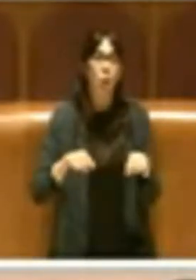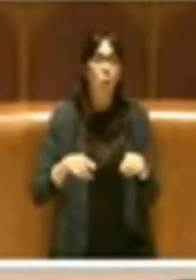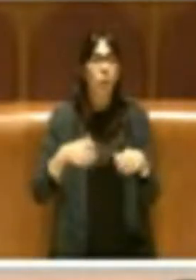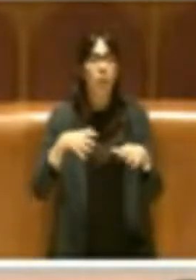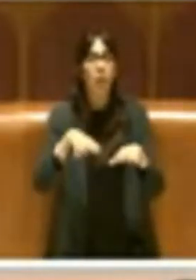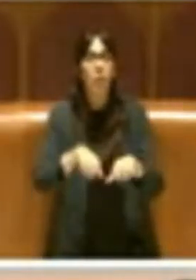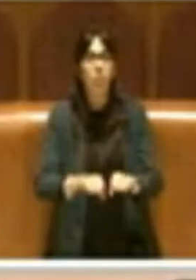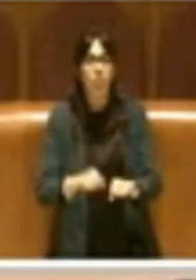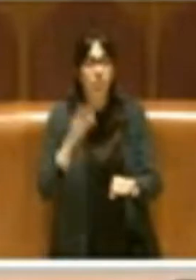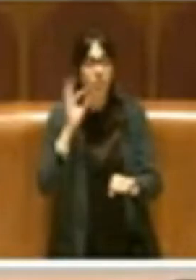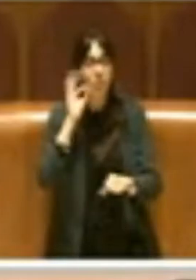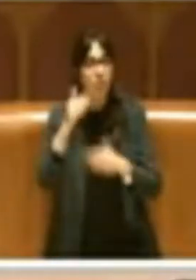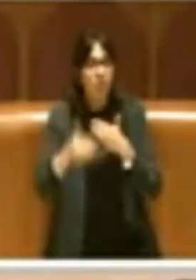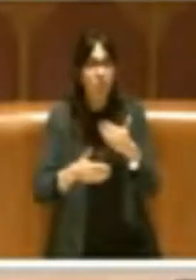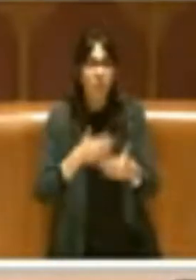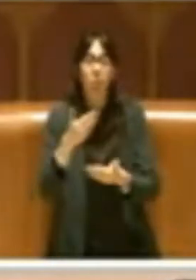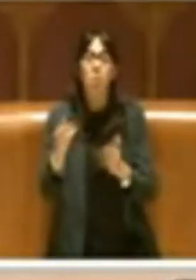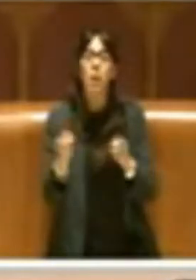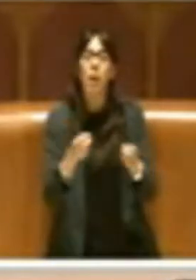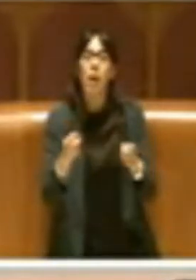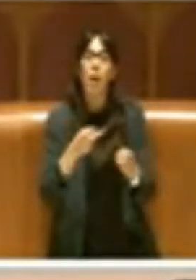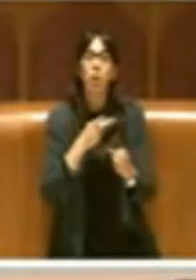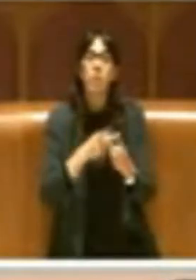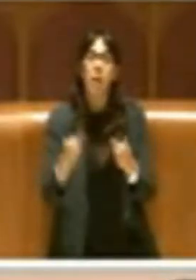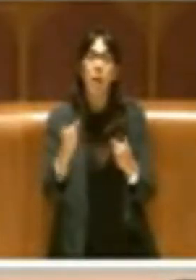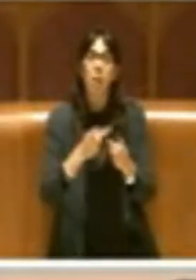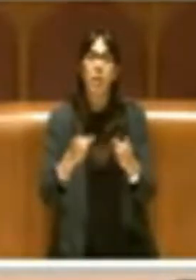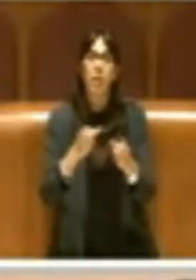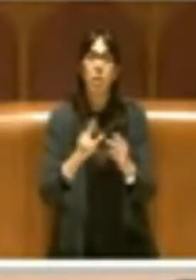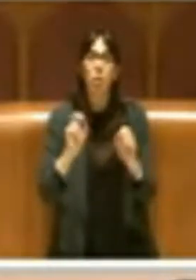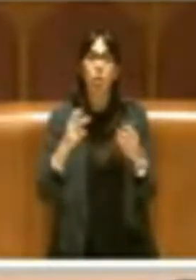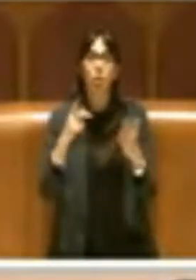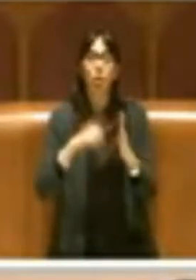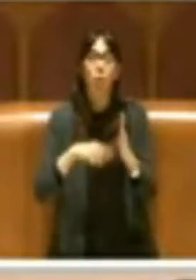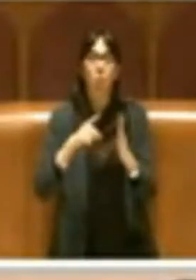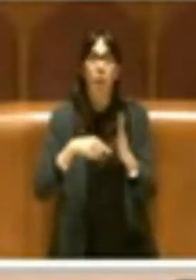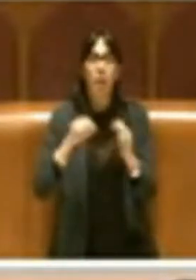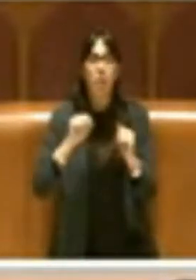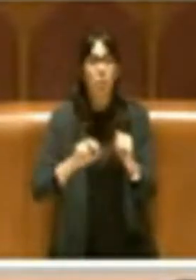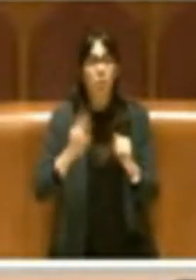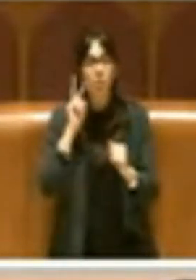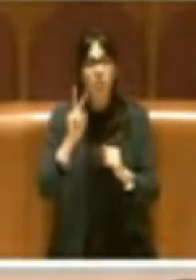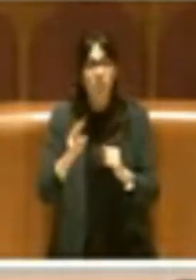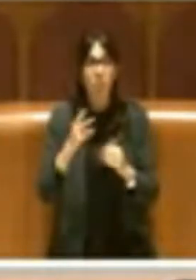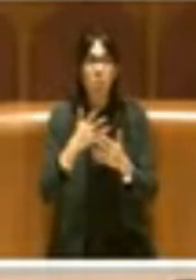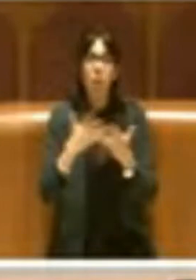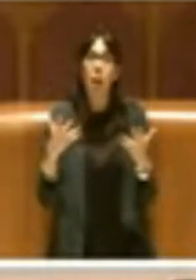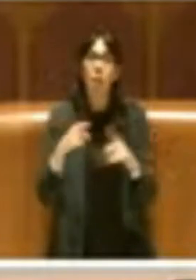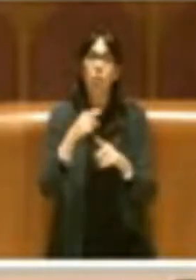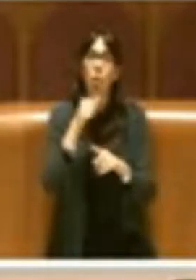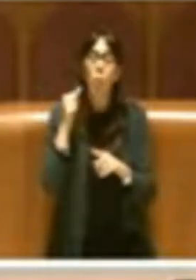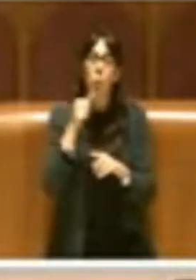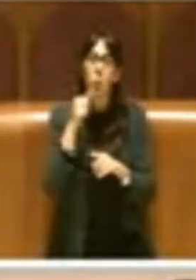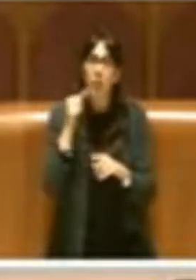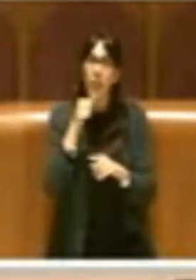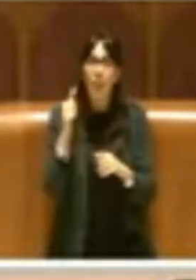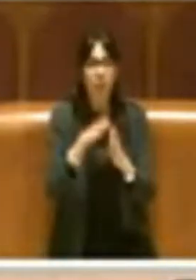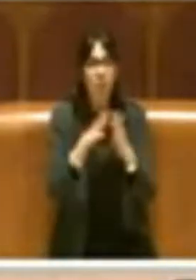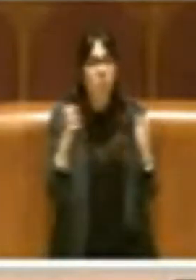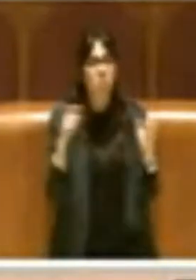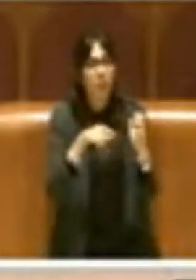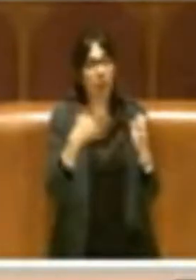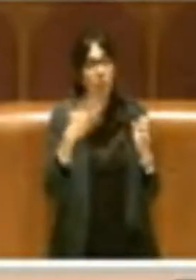sperimentazione di 18 mesi volto a verificare la maggiore utilità di impianti